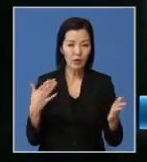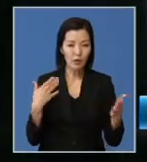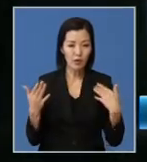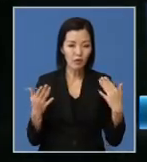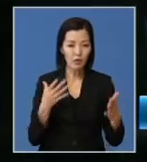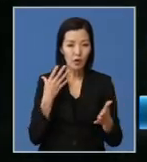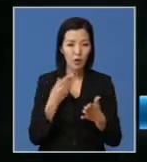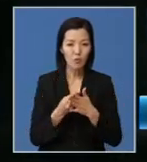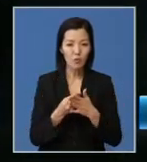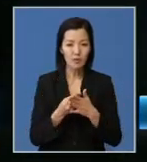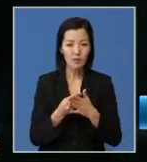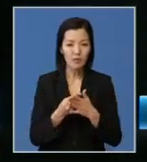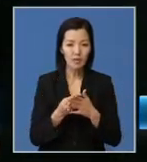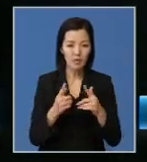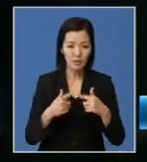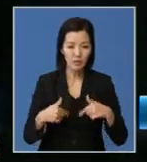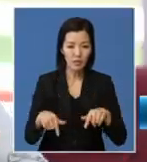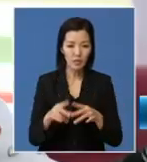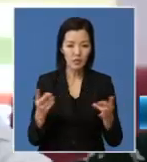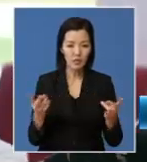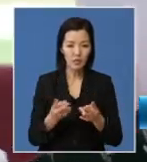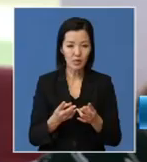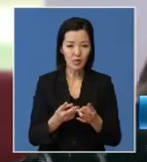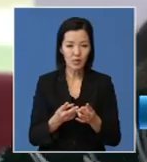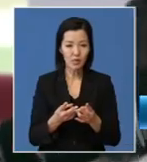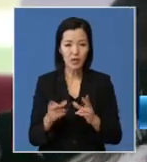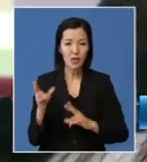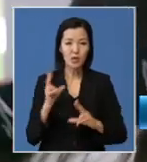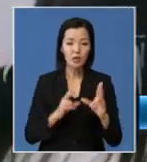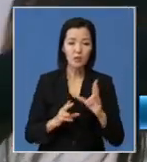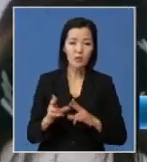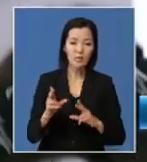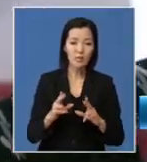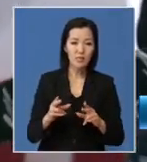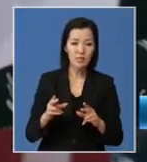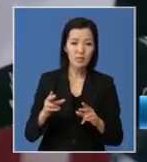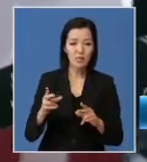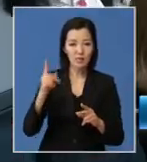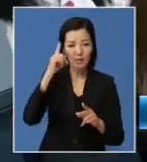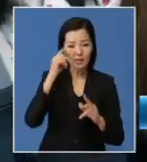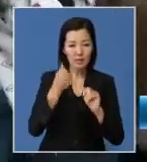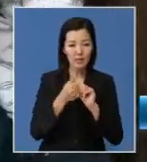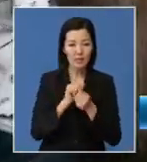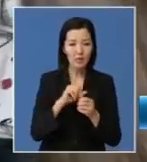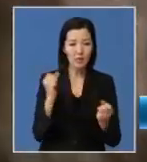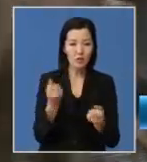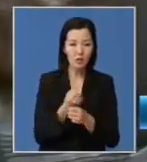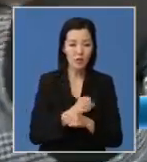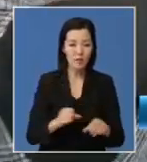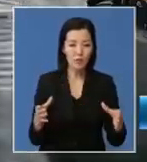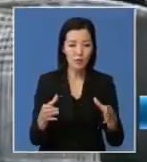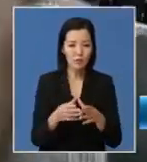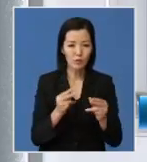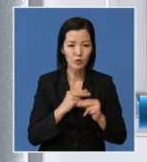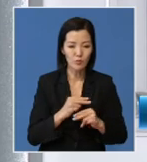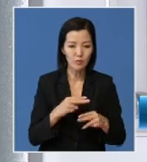өз орнын тауып, шеңберді қайта қалпына келтіру шарт. Мұнда студенттердің алдымен есте сақтау қабілеті, жылдамдығы, ұжымдық жұмысы